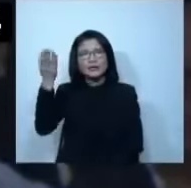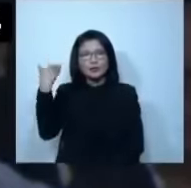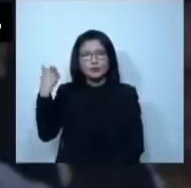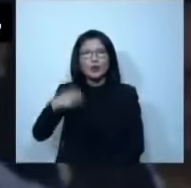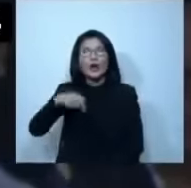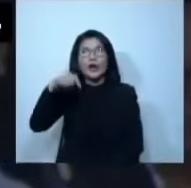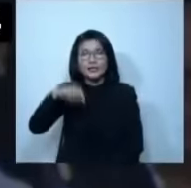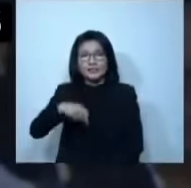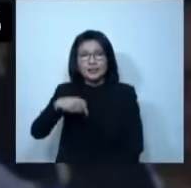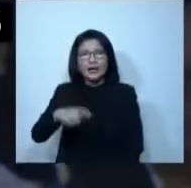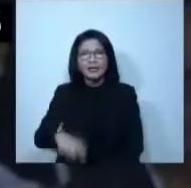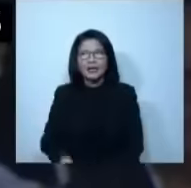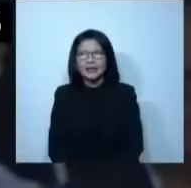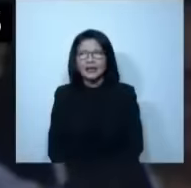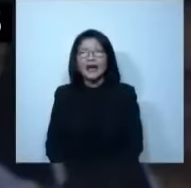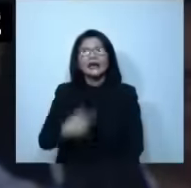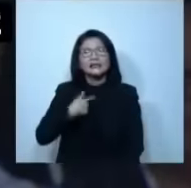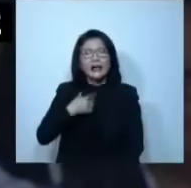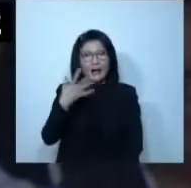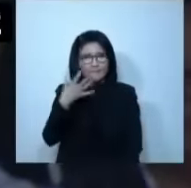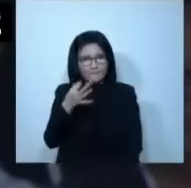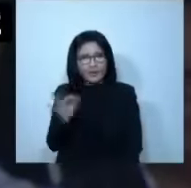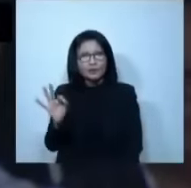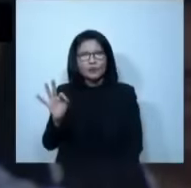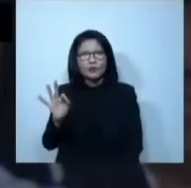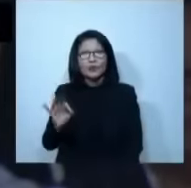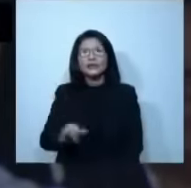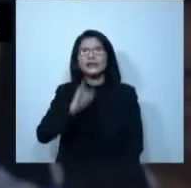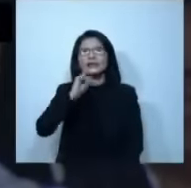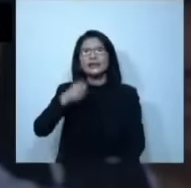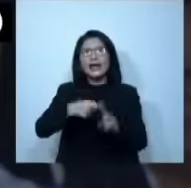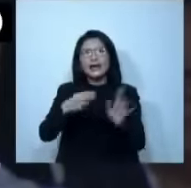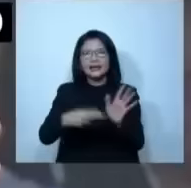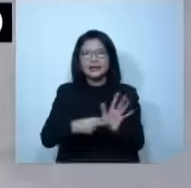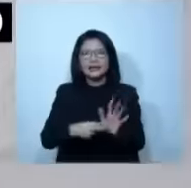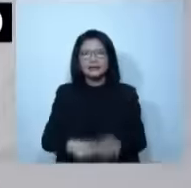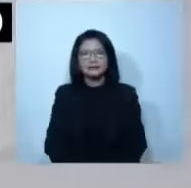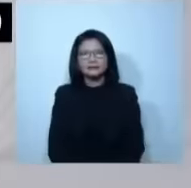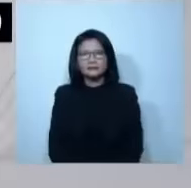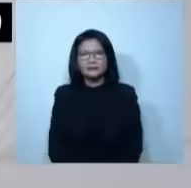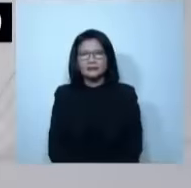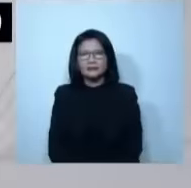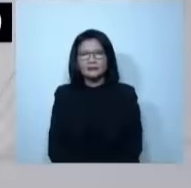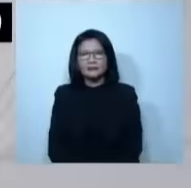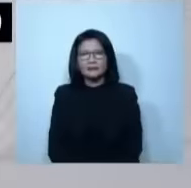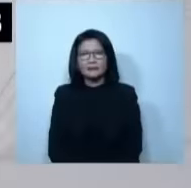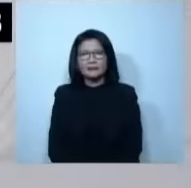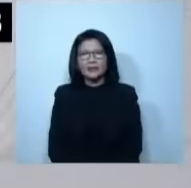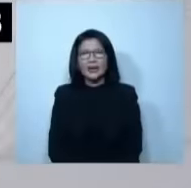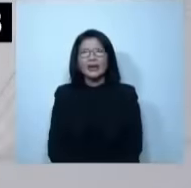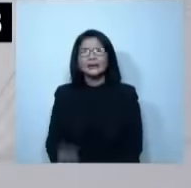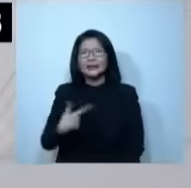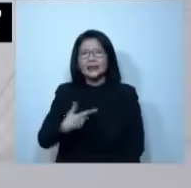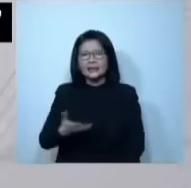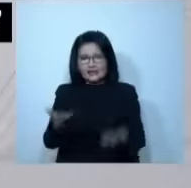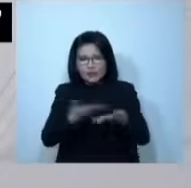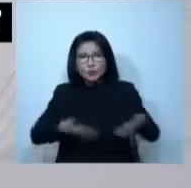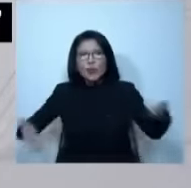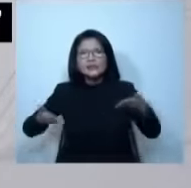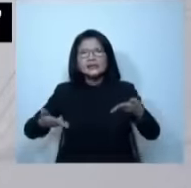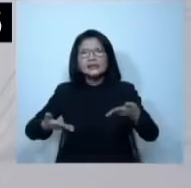isu publik, saya barusan dari IKN. Mas Anies, dengan berbagai kondisi yang ada di